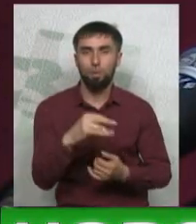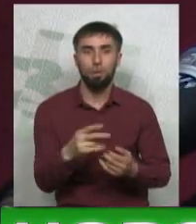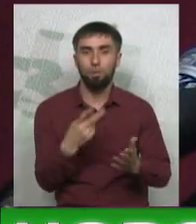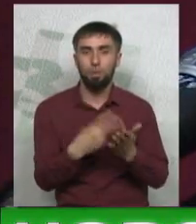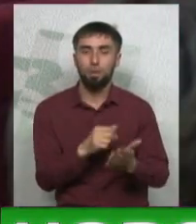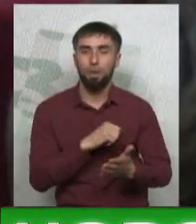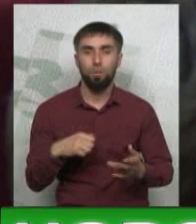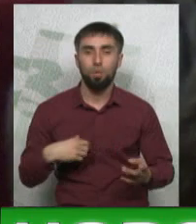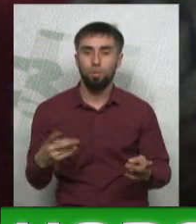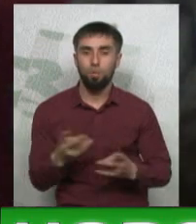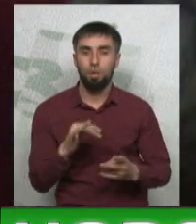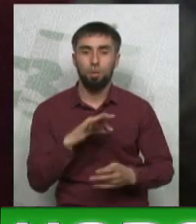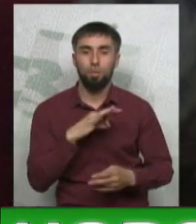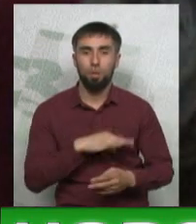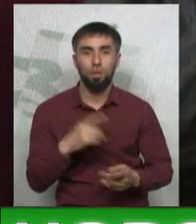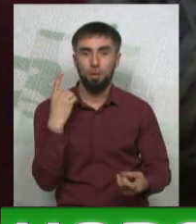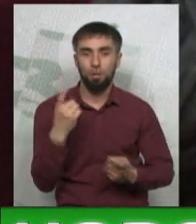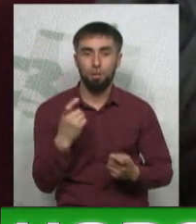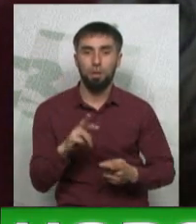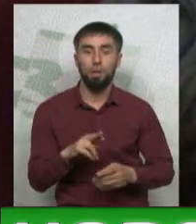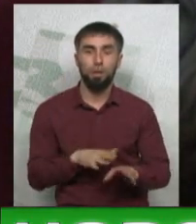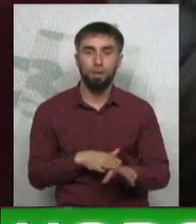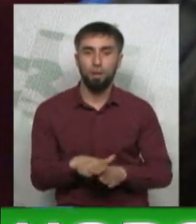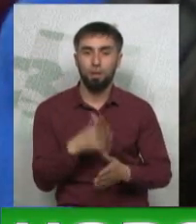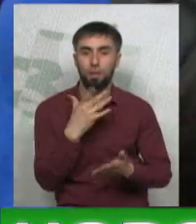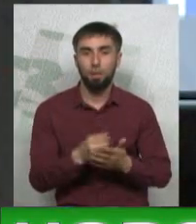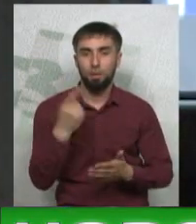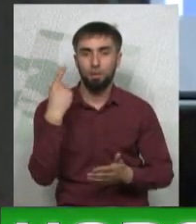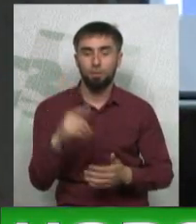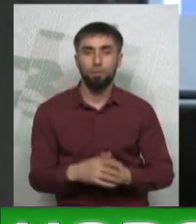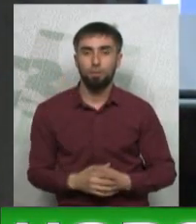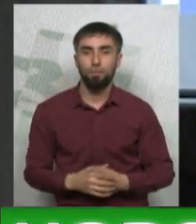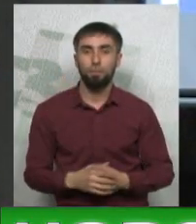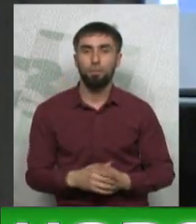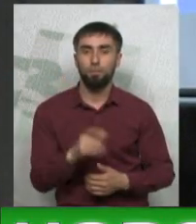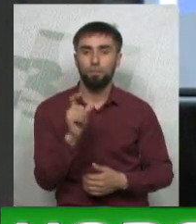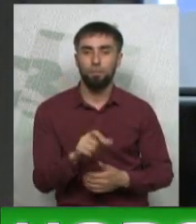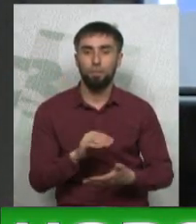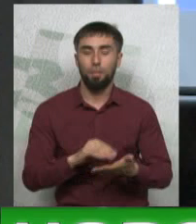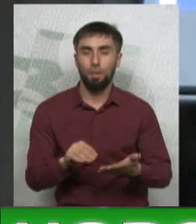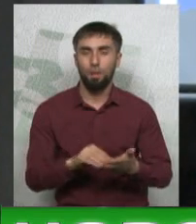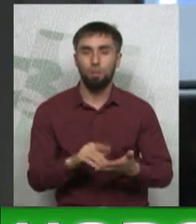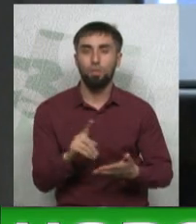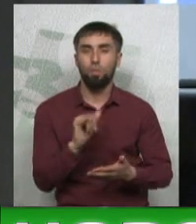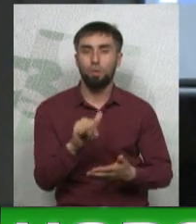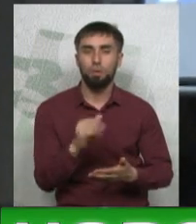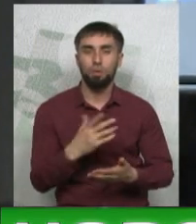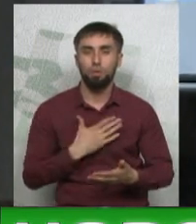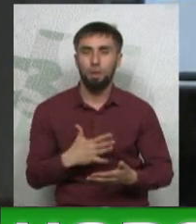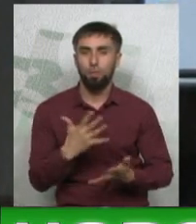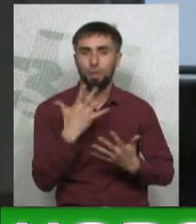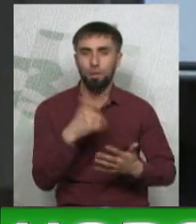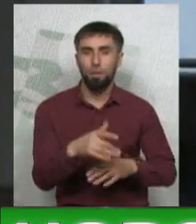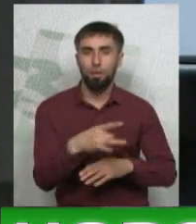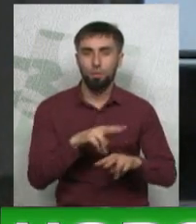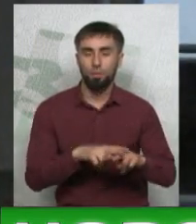представили самую нужную и полезную информацию для реализации своих идей. Человек пишет, что вот у нас там неприятно пахнет в районе